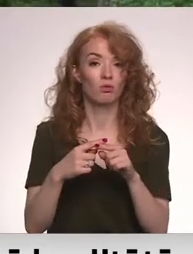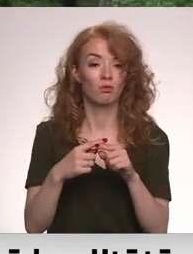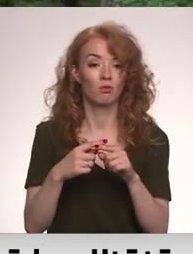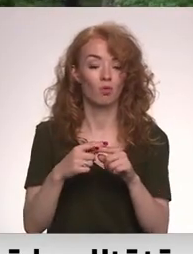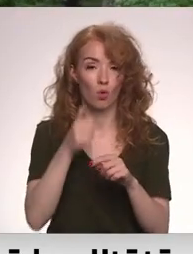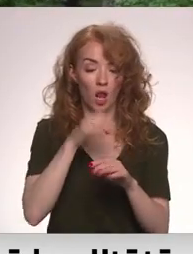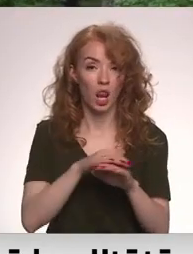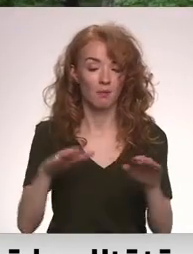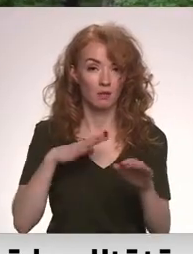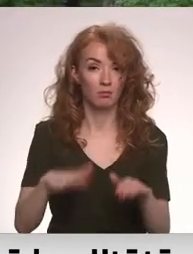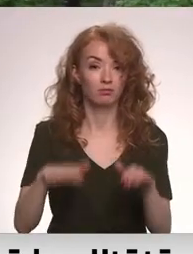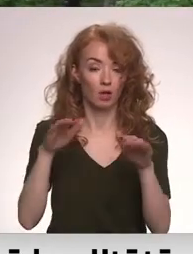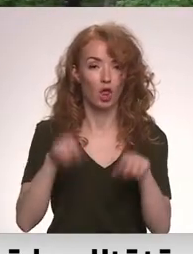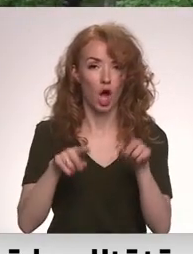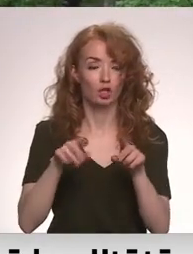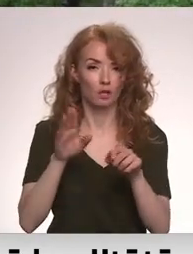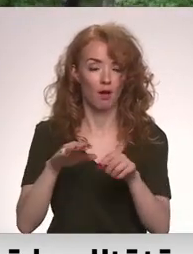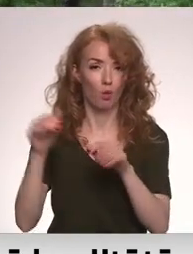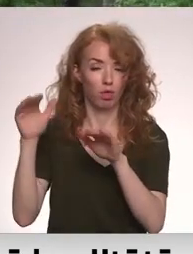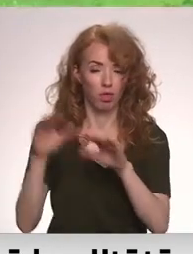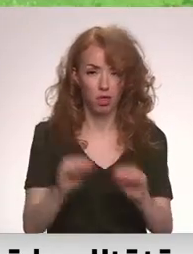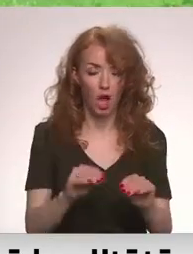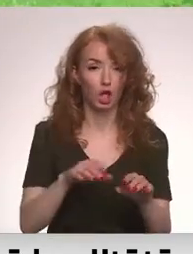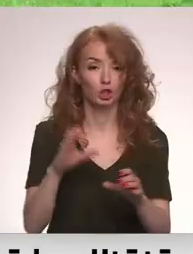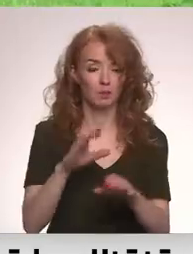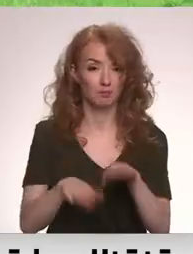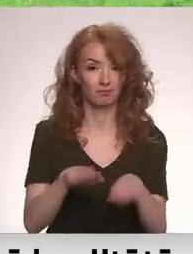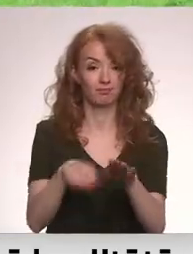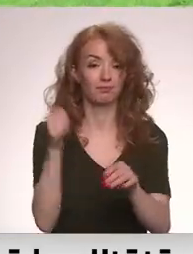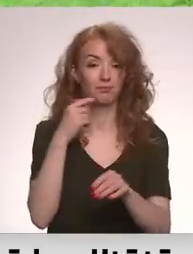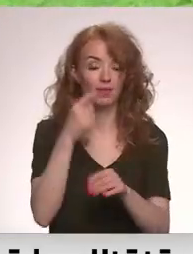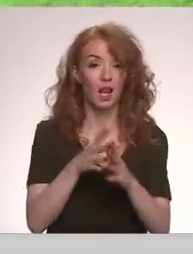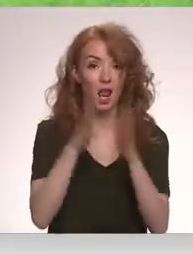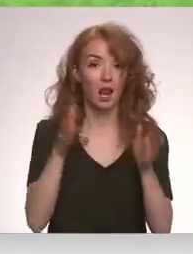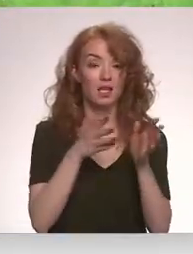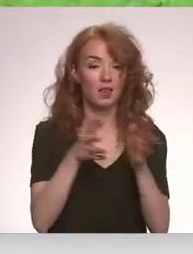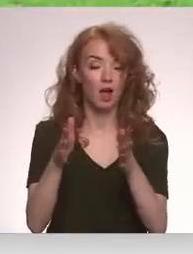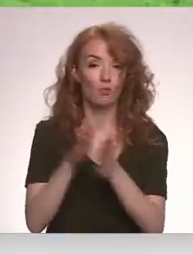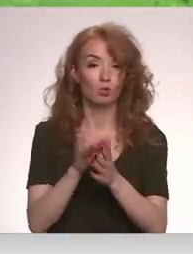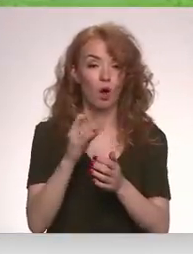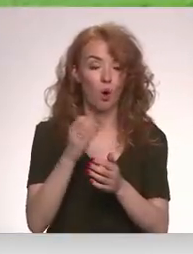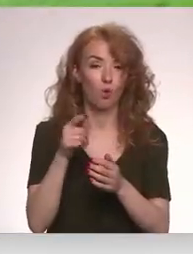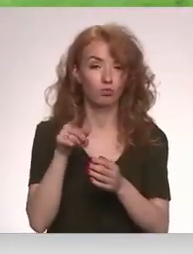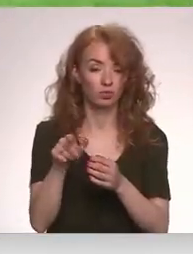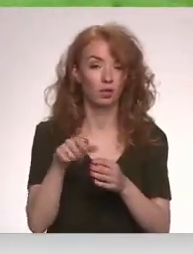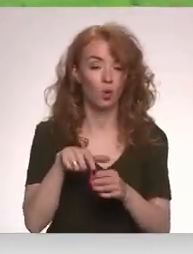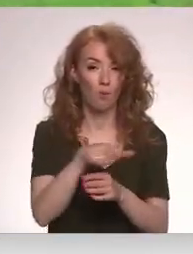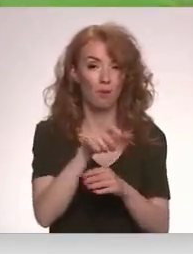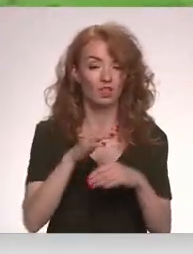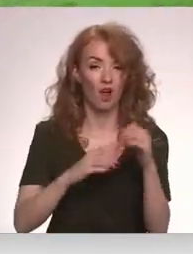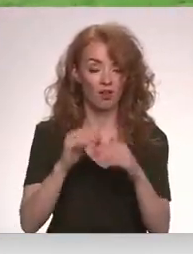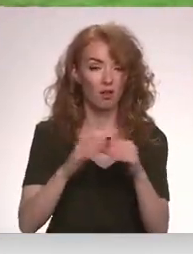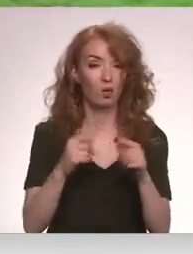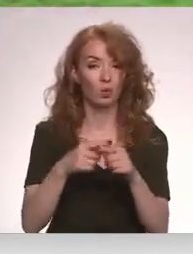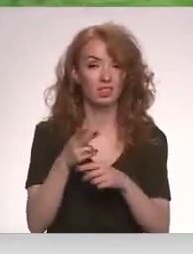brīžiņi, ap brīžiņi man čibiņi var pāriet pāri. Būtiski ietekmi uz Aucas upes hidromorfoloģisko kvalitāti un